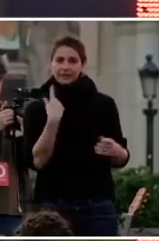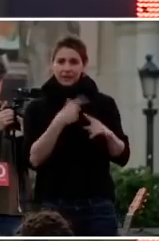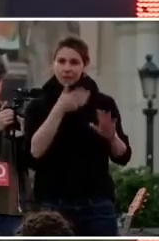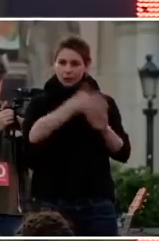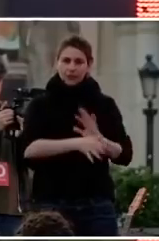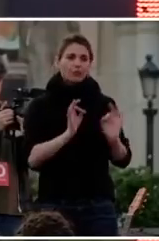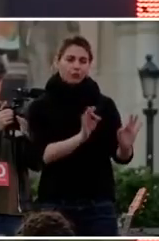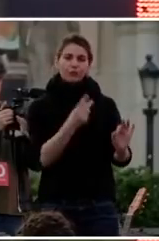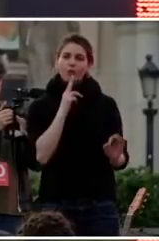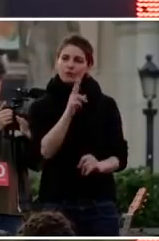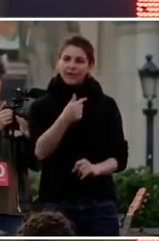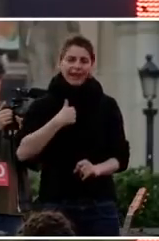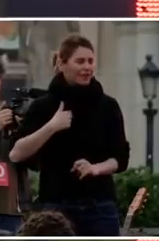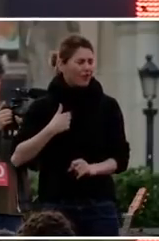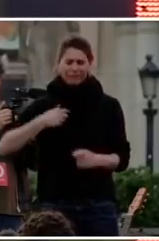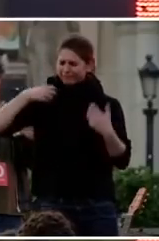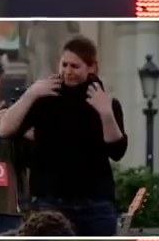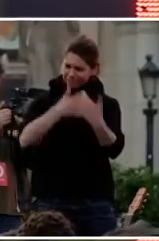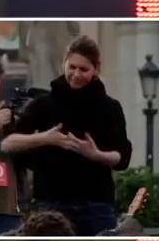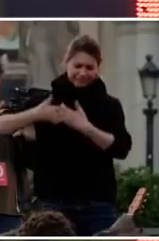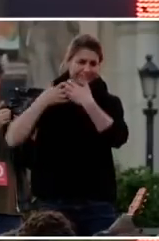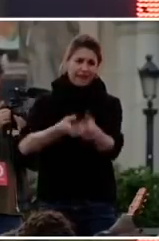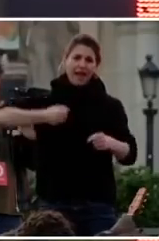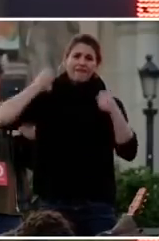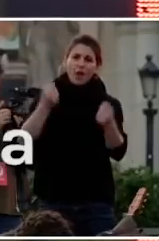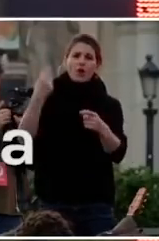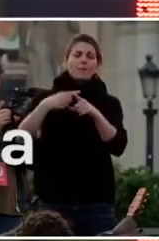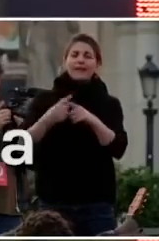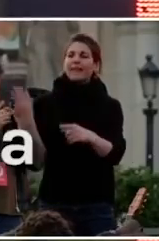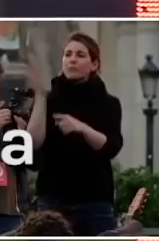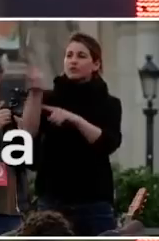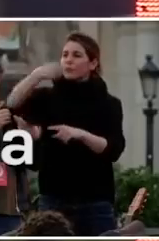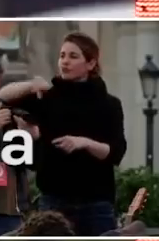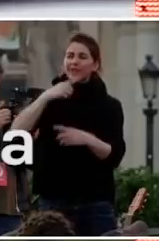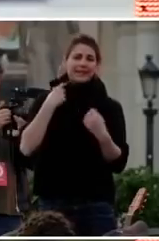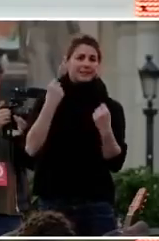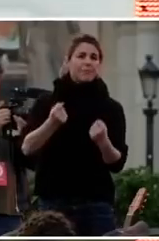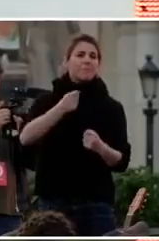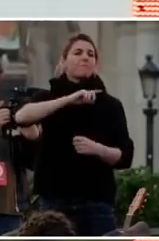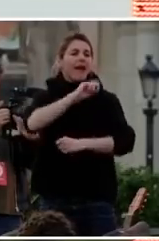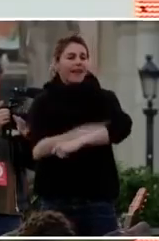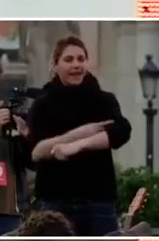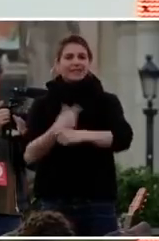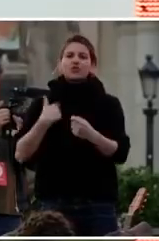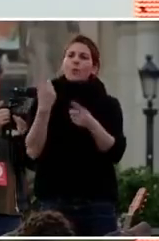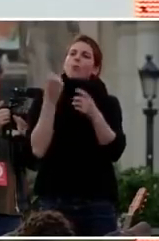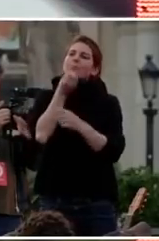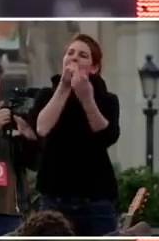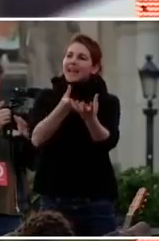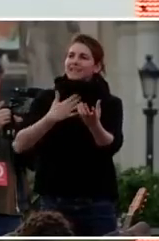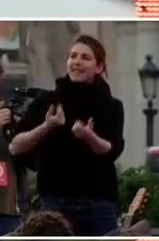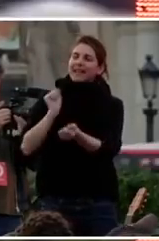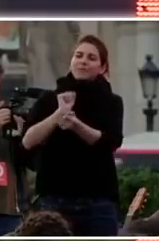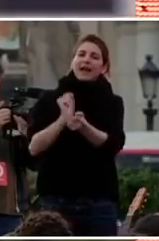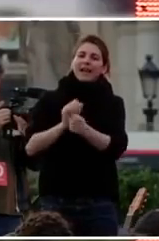dic que em deixarà la pell per demostrar que aquesta ciutat valenta dona un missatge d'esperança a tot el món i que és un honor, és